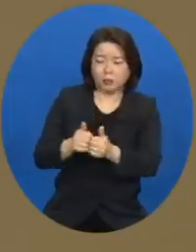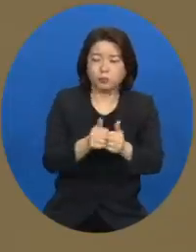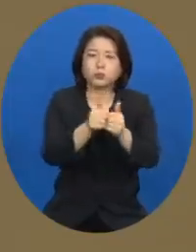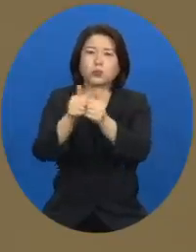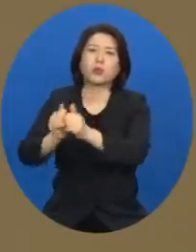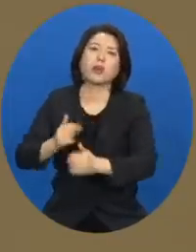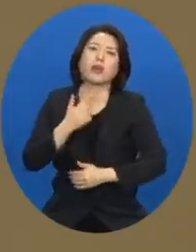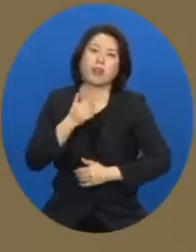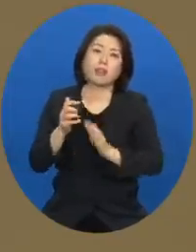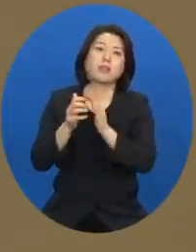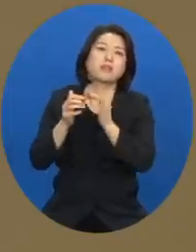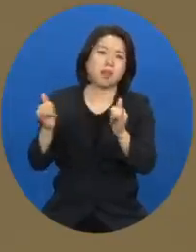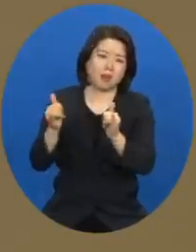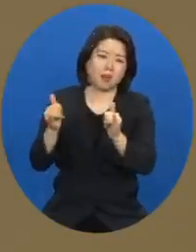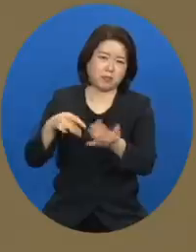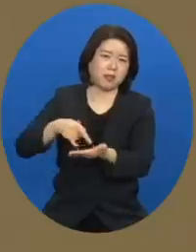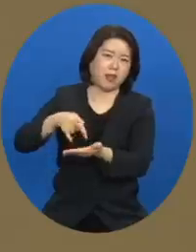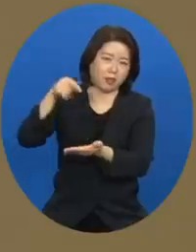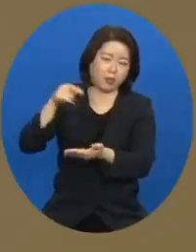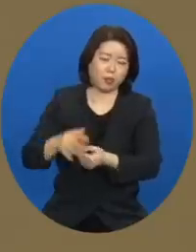동행했던 사람이었습니다.